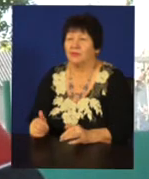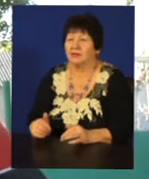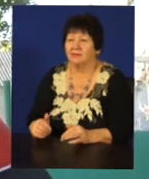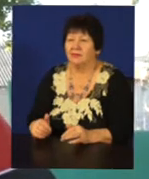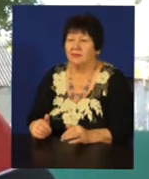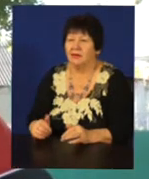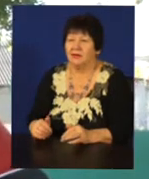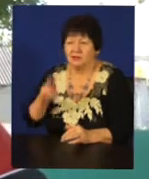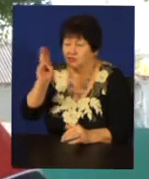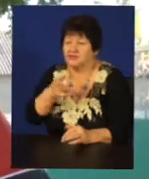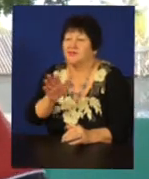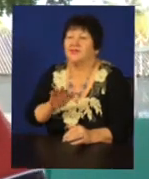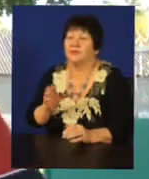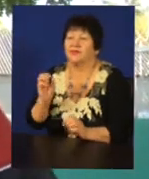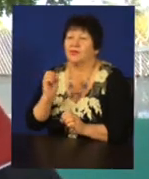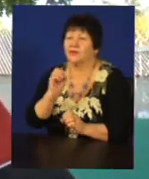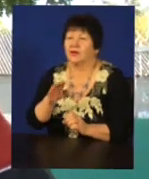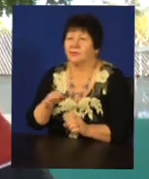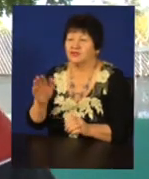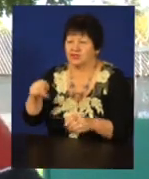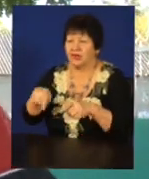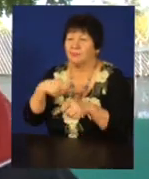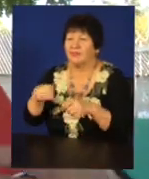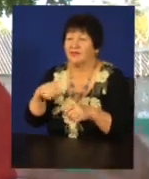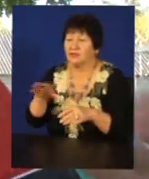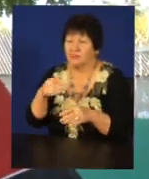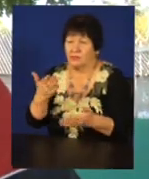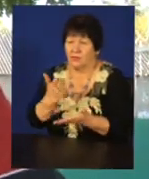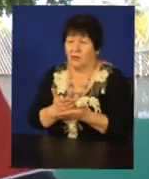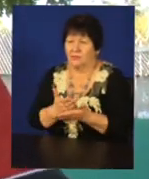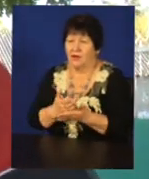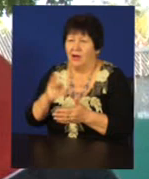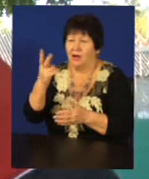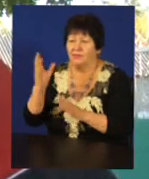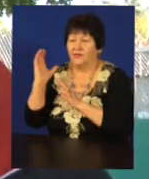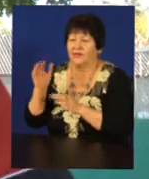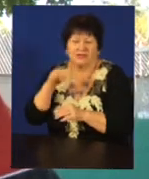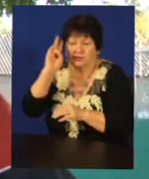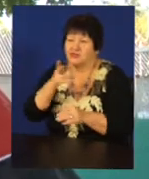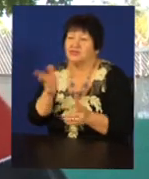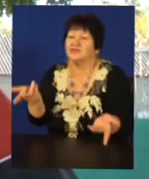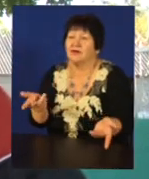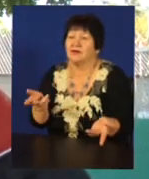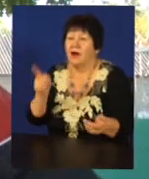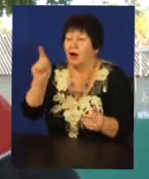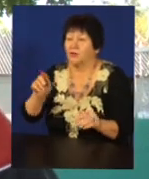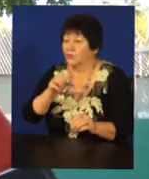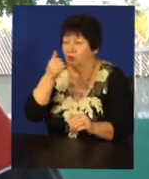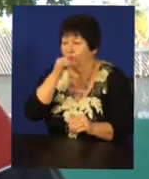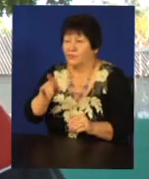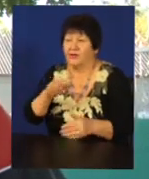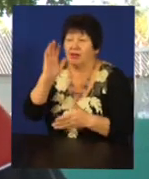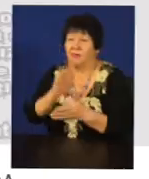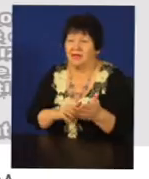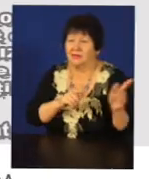multe sticlă, nu știm ce să facem cu dânsă. Și plastic tot, iată, eu singur am doi sași și eu nu știu ce să fac. De ars nu se poate, de aruncat tot nu se